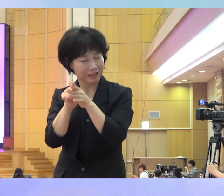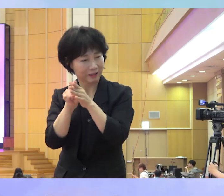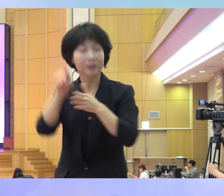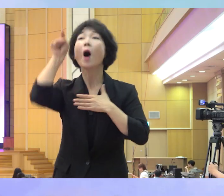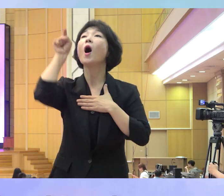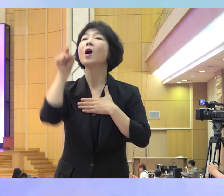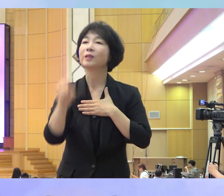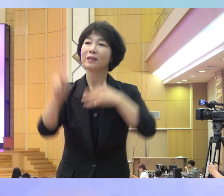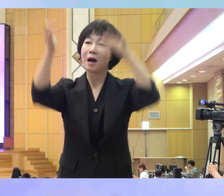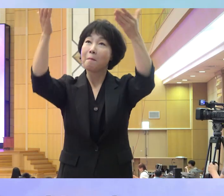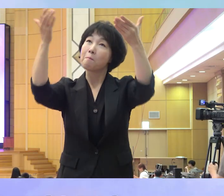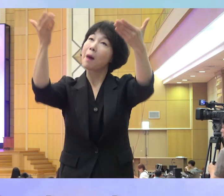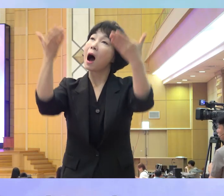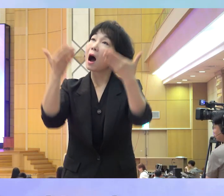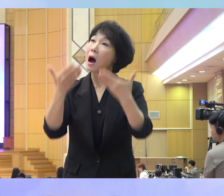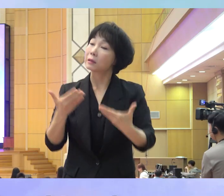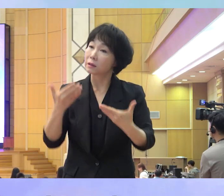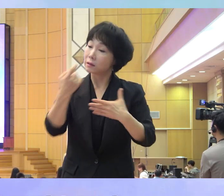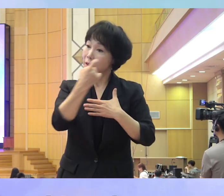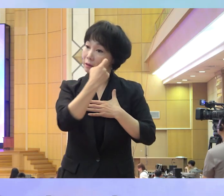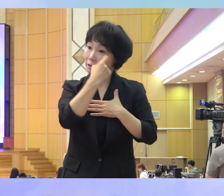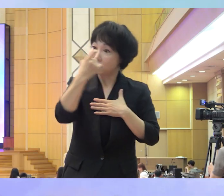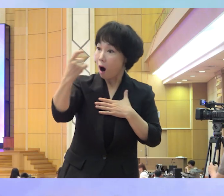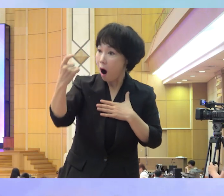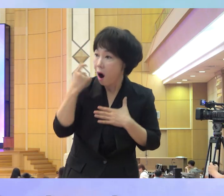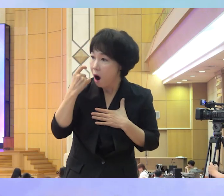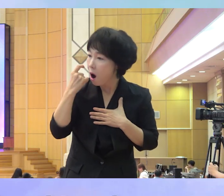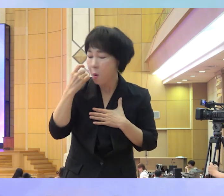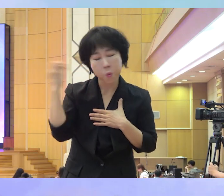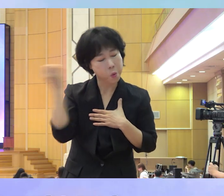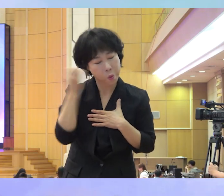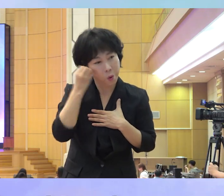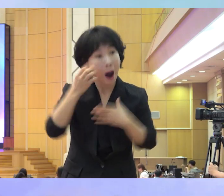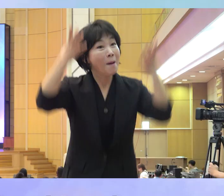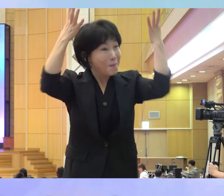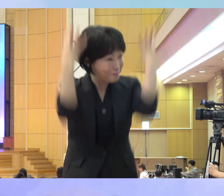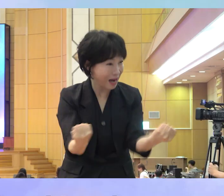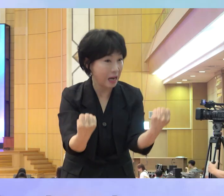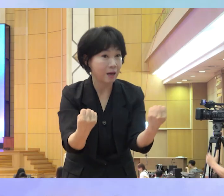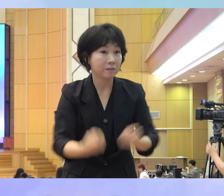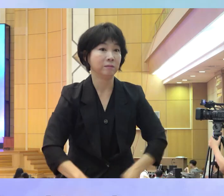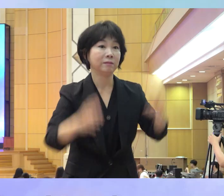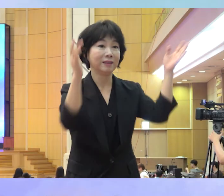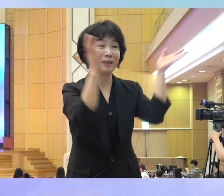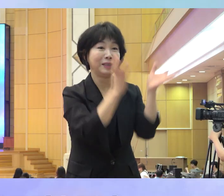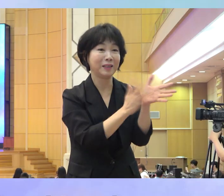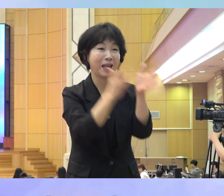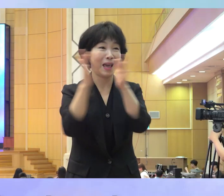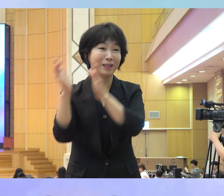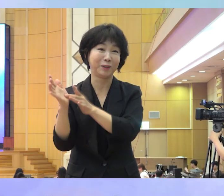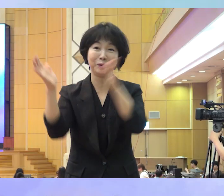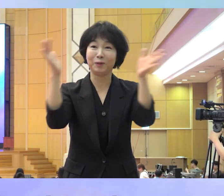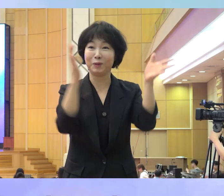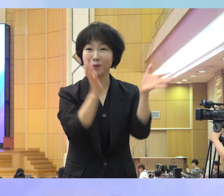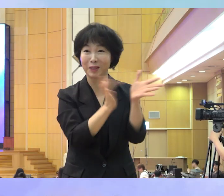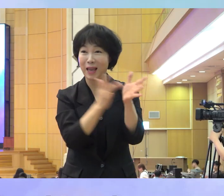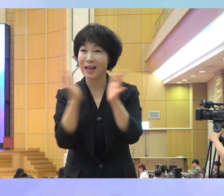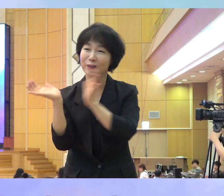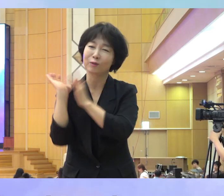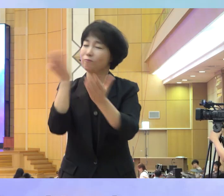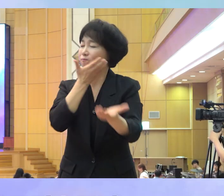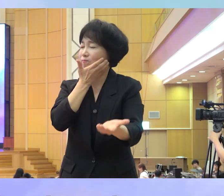믿는 것은 받은 증거만 보다. 예수